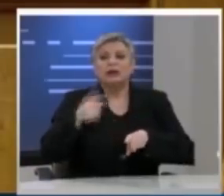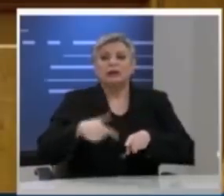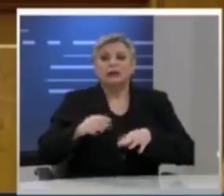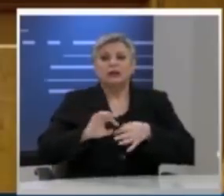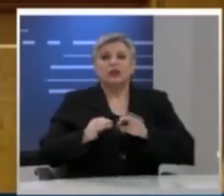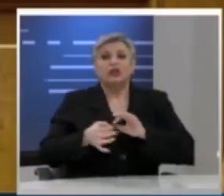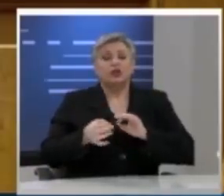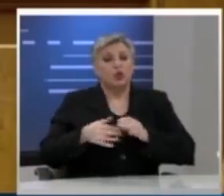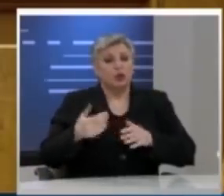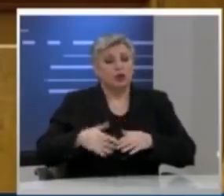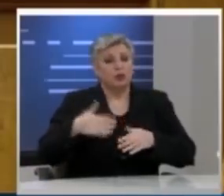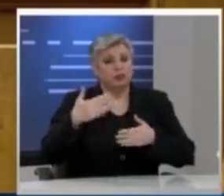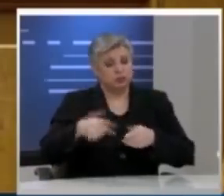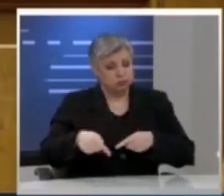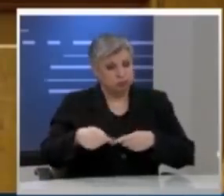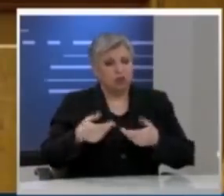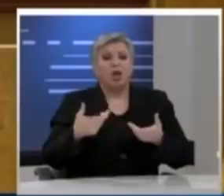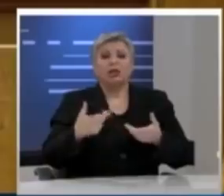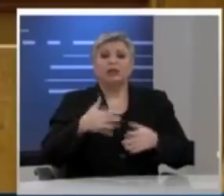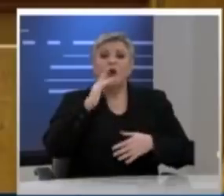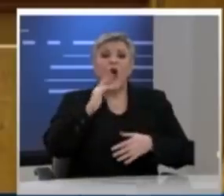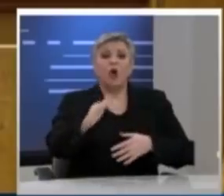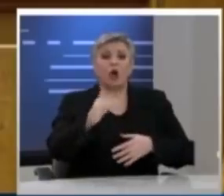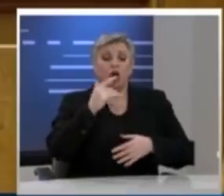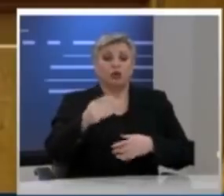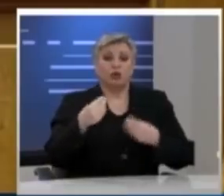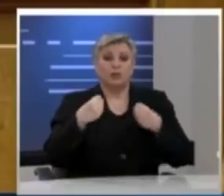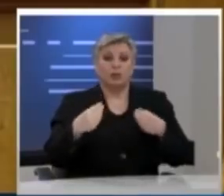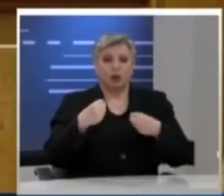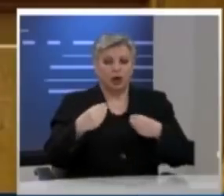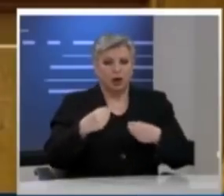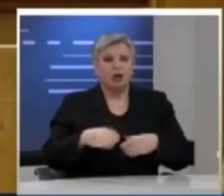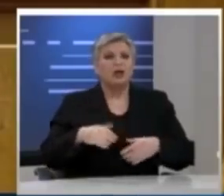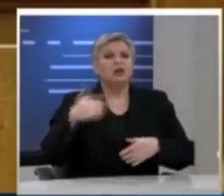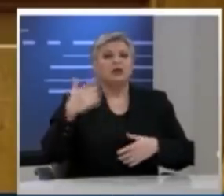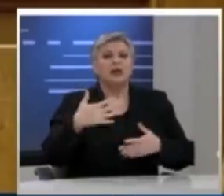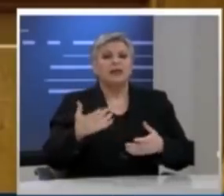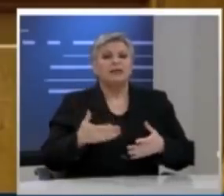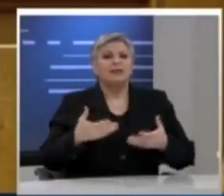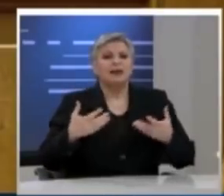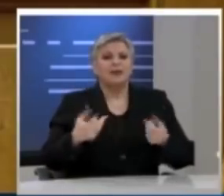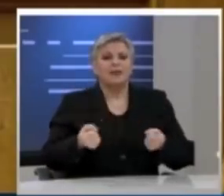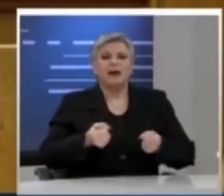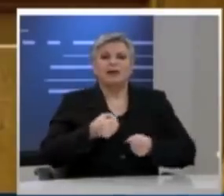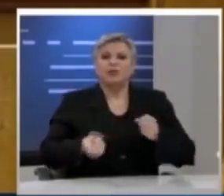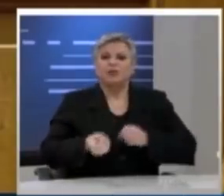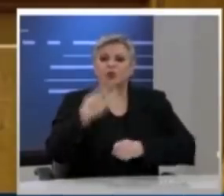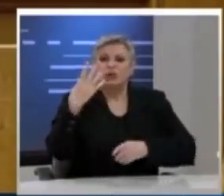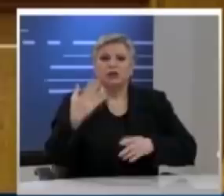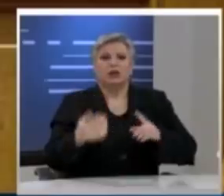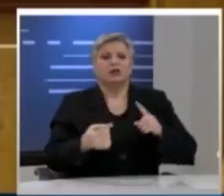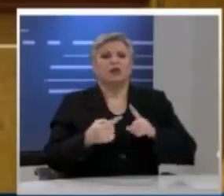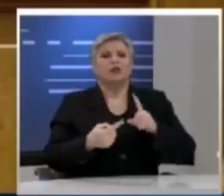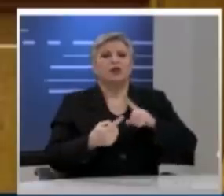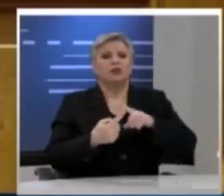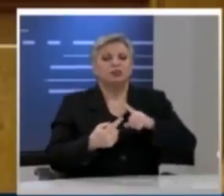γλώσσα του βασικές αρχές αλλά και τα νέα πορίσματα των ταχύτατα αναπτυσσόμενων φυσικών